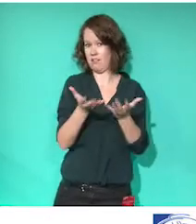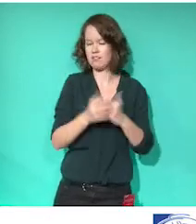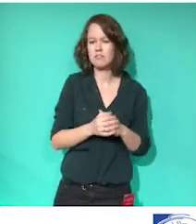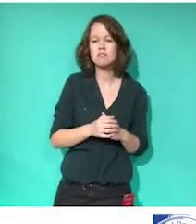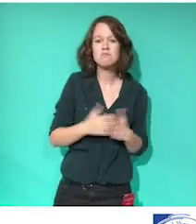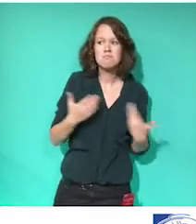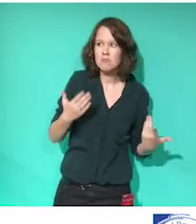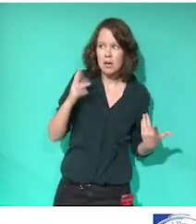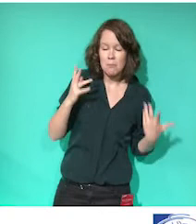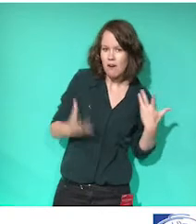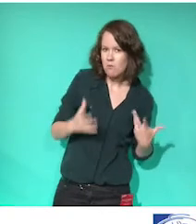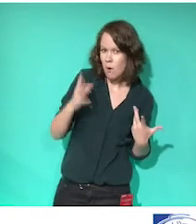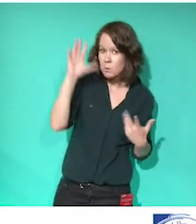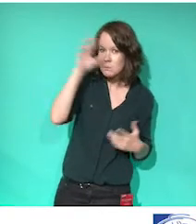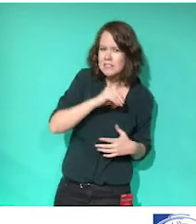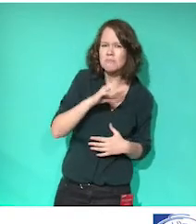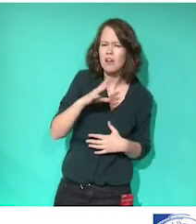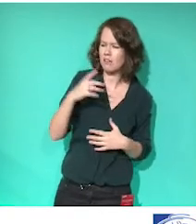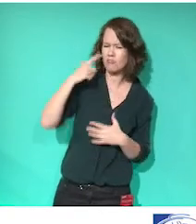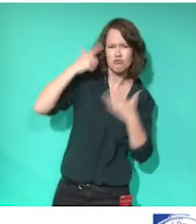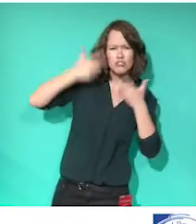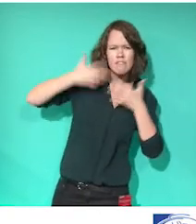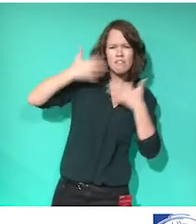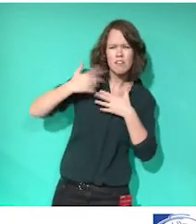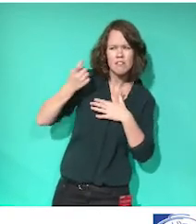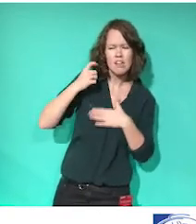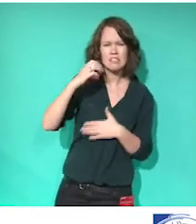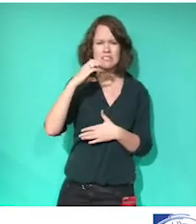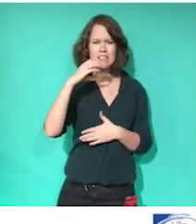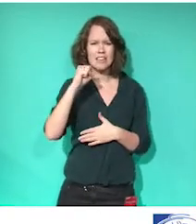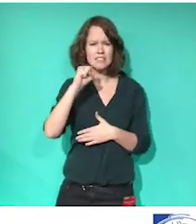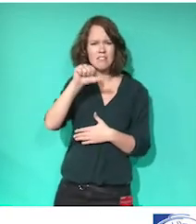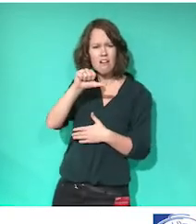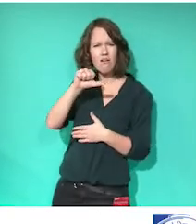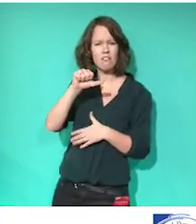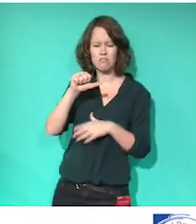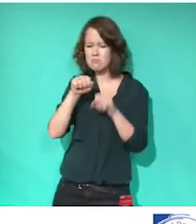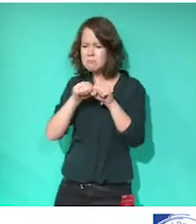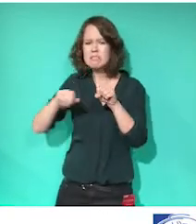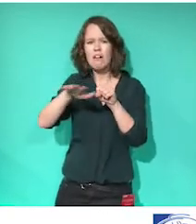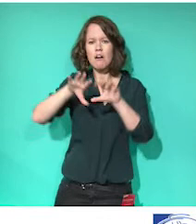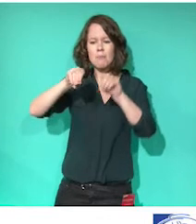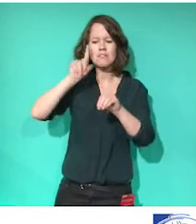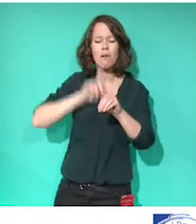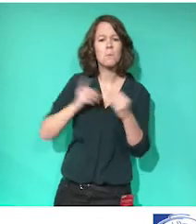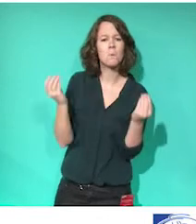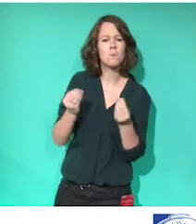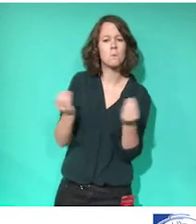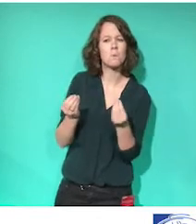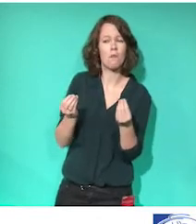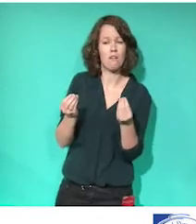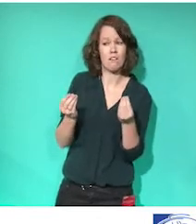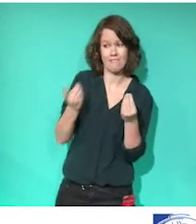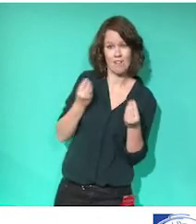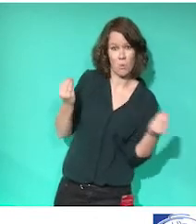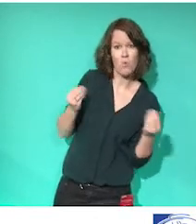mais on évoquait tout à l'heure les chiffres du CSA sur la place des femmes dans les médias. Eh bien, c'est la loi du